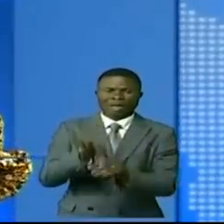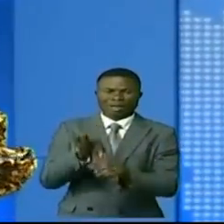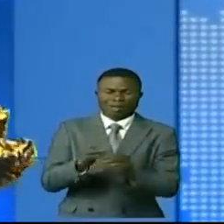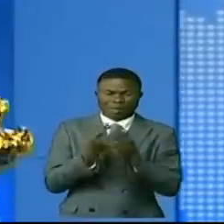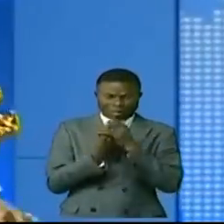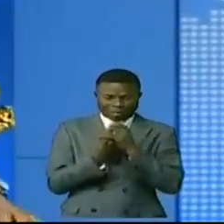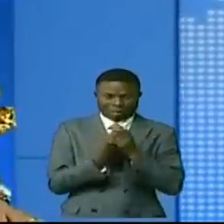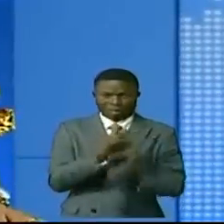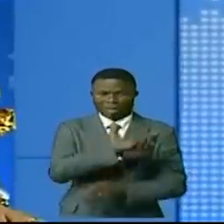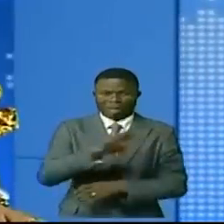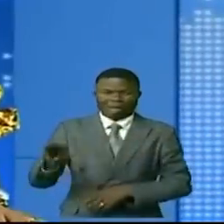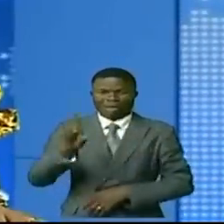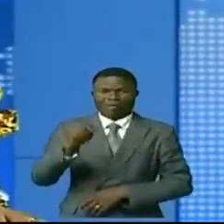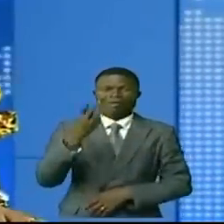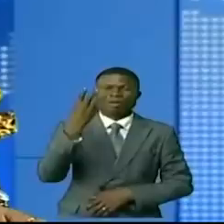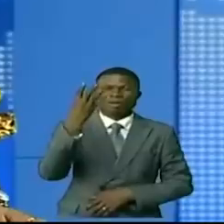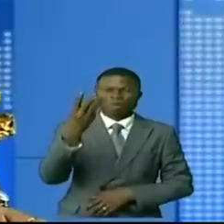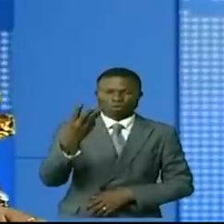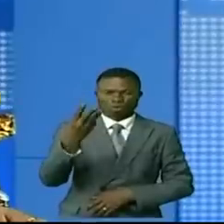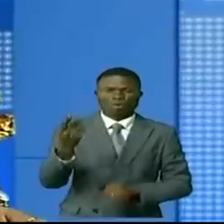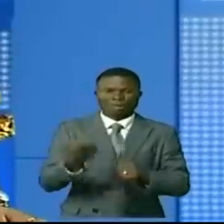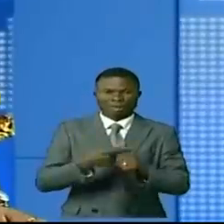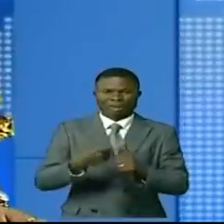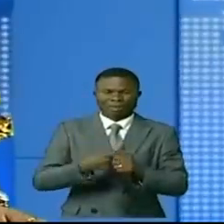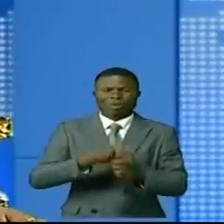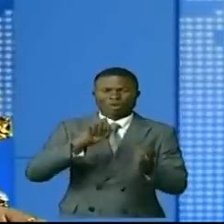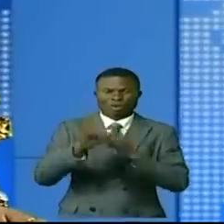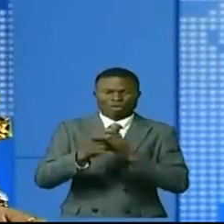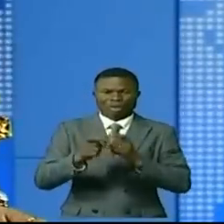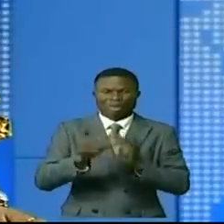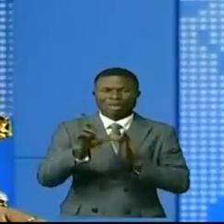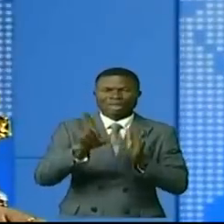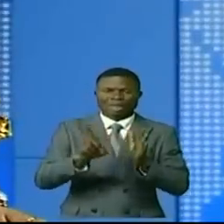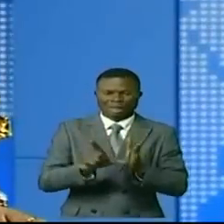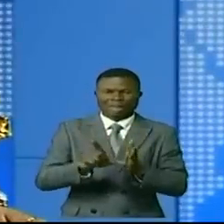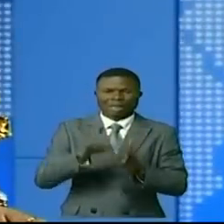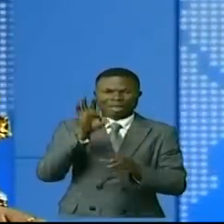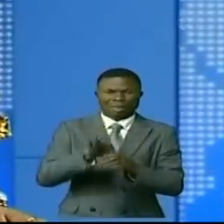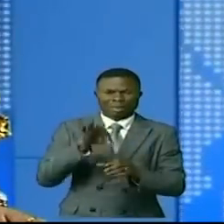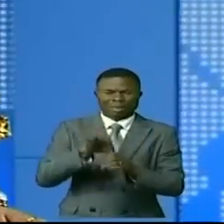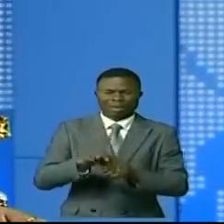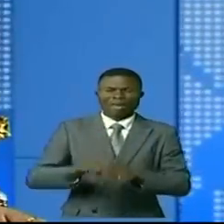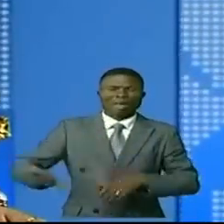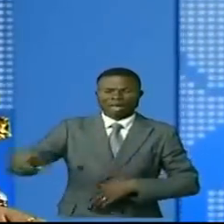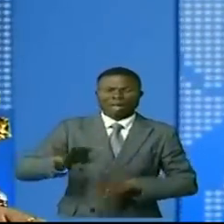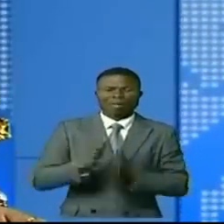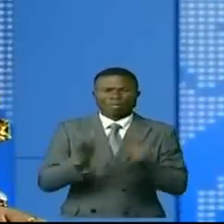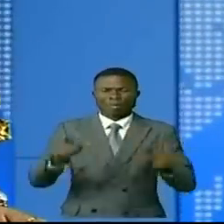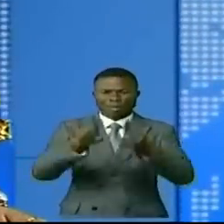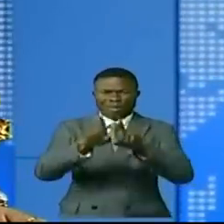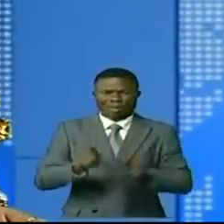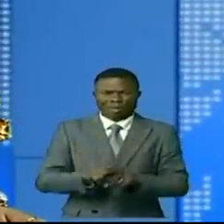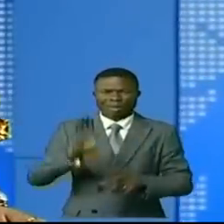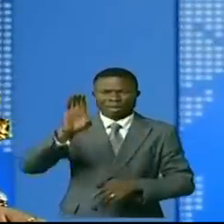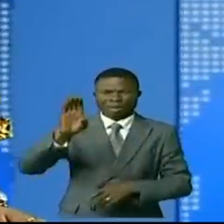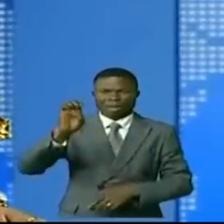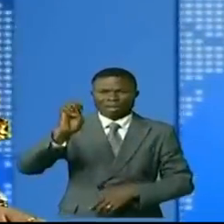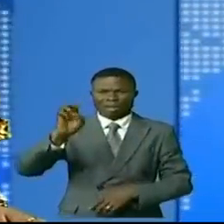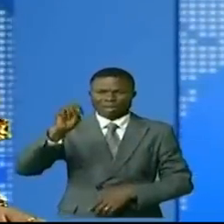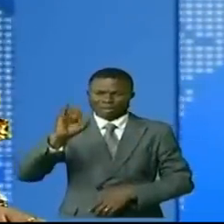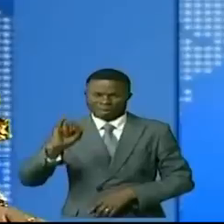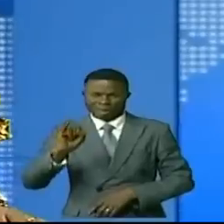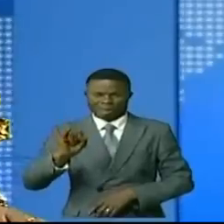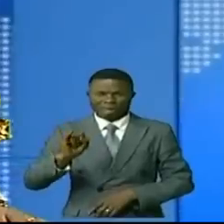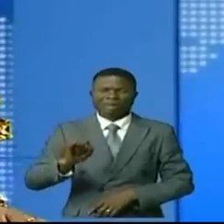se préparent en 2023, il faut revoir la cartographie électorale de l'ensemble du pays et la CENI s'y met.